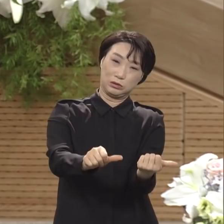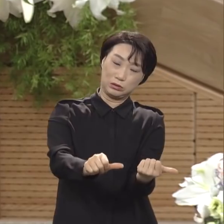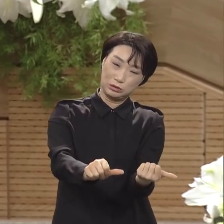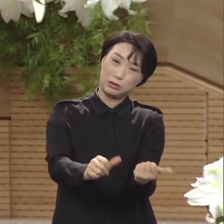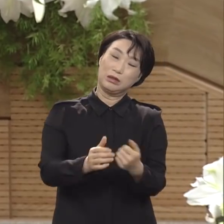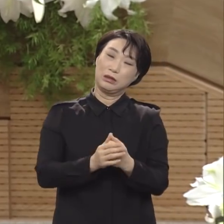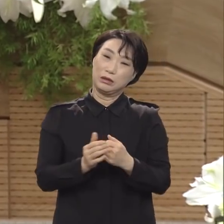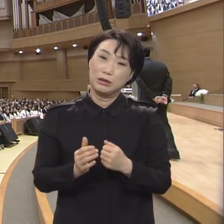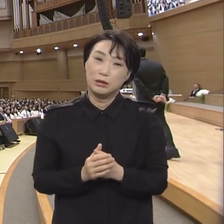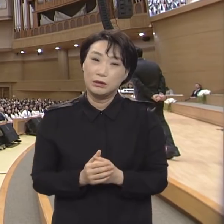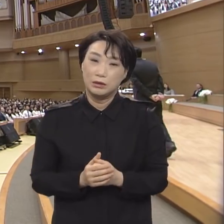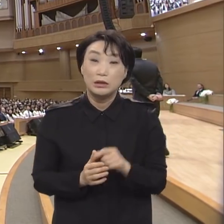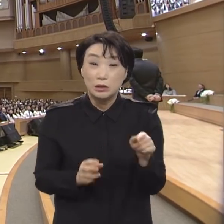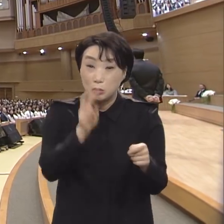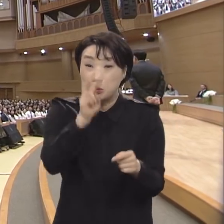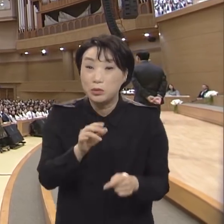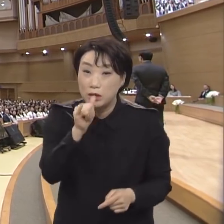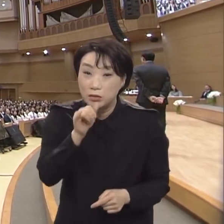갔사오니.